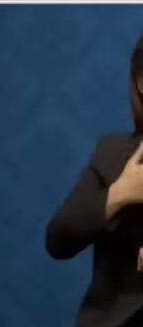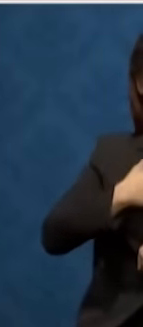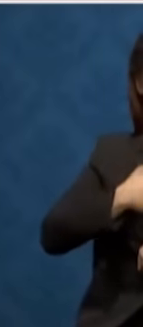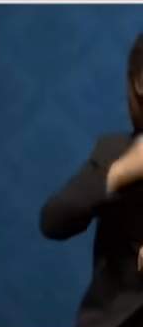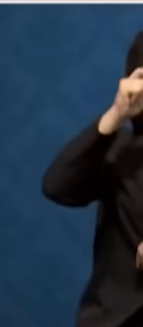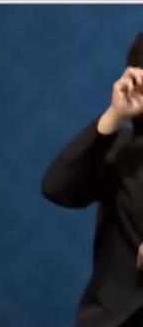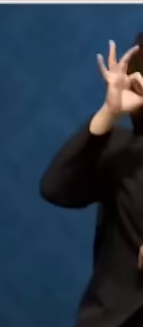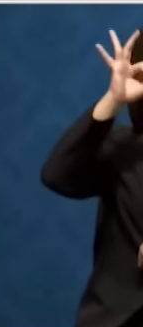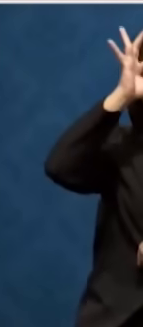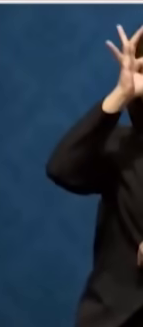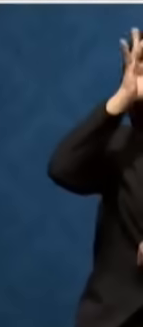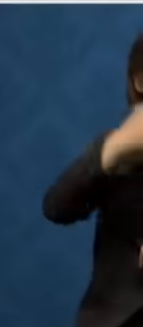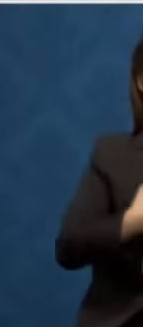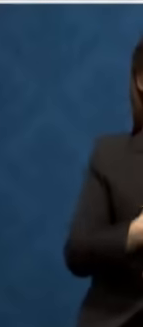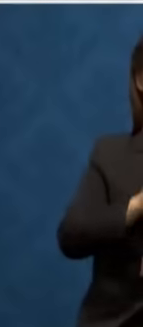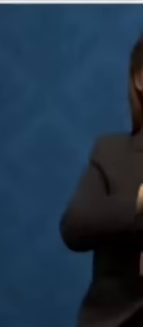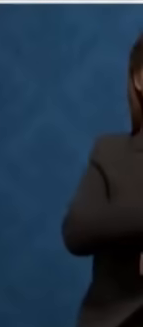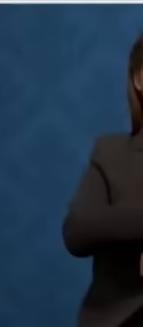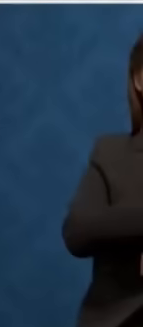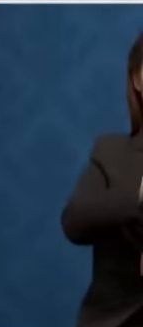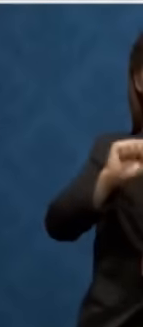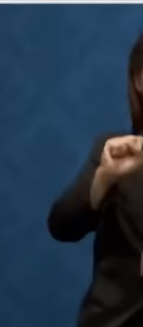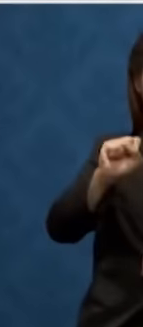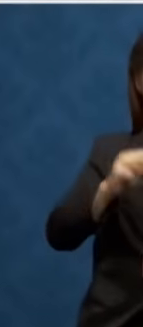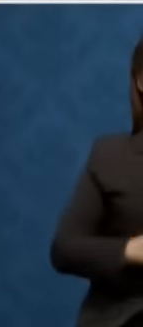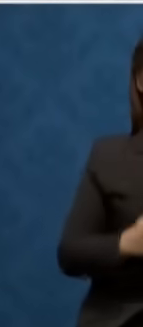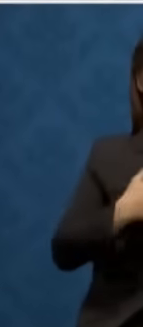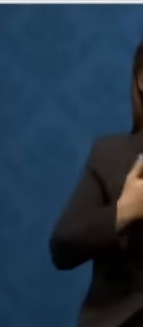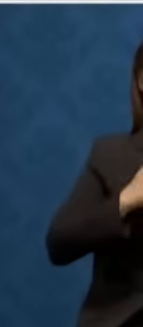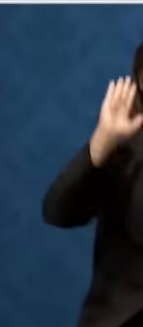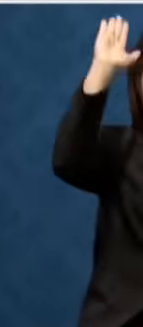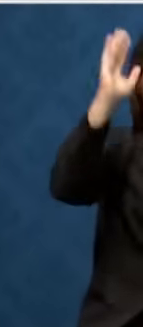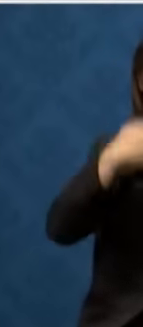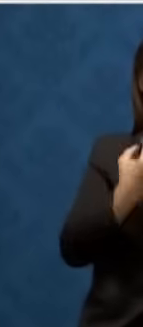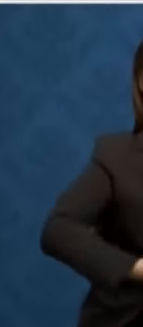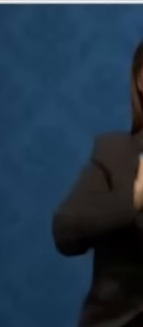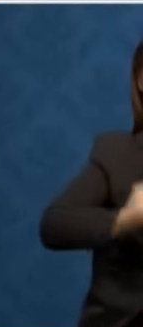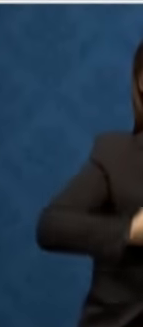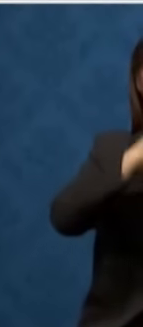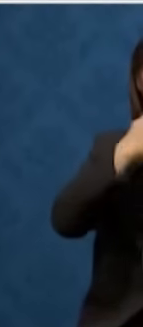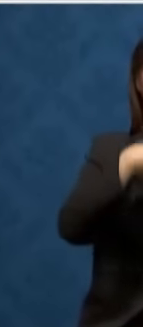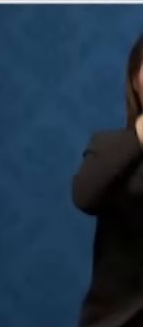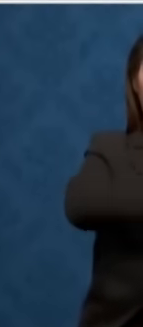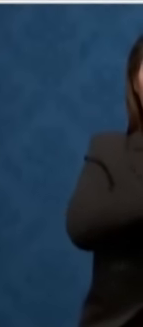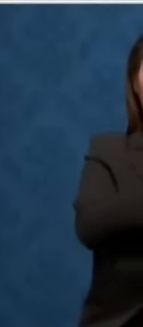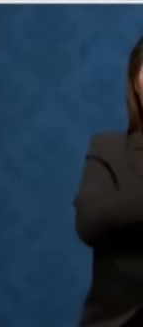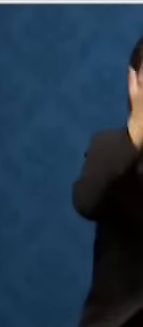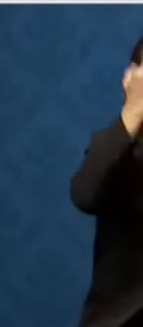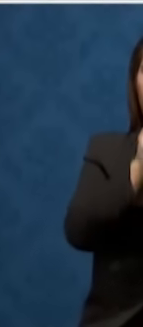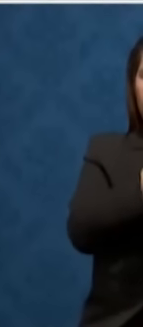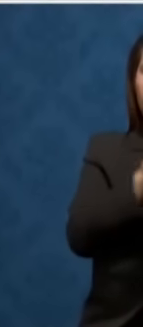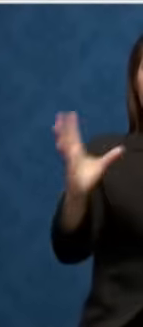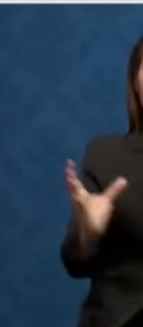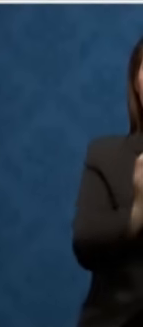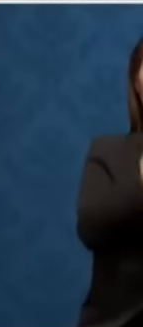ผิดข้อบังคับประการใดครับ ผู้แทนราษฎรในฐานะสมาชิกรัฐสภาครับผมขอประท้วงท่านผู้กำลังอภิปรายอยู่ครับว่าตกลงเนี่ยนะ